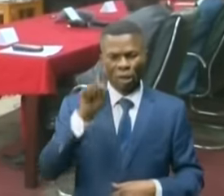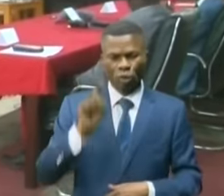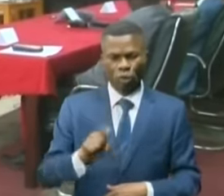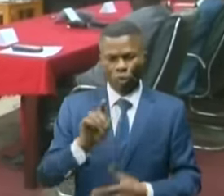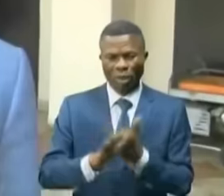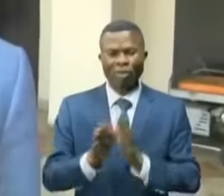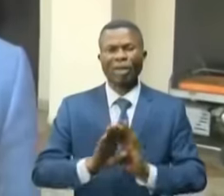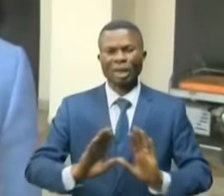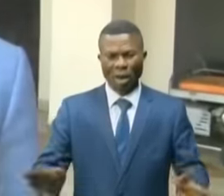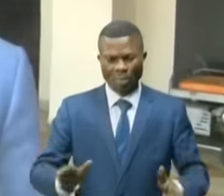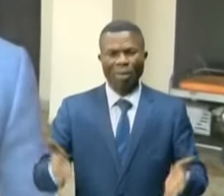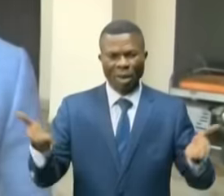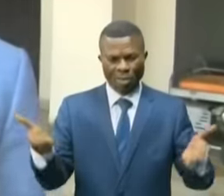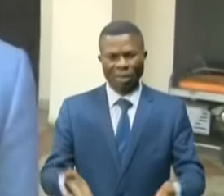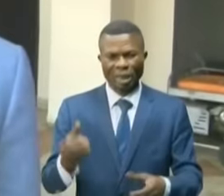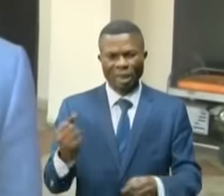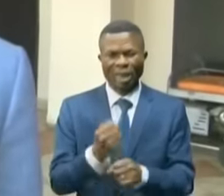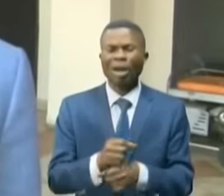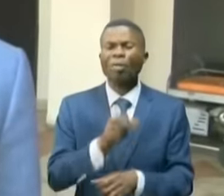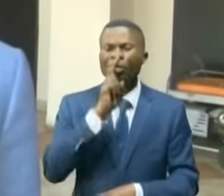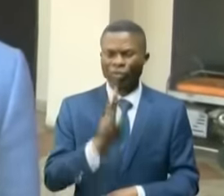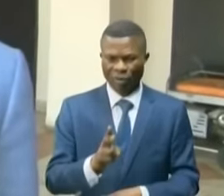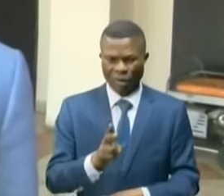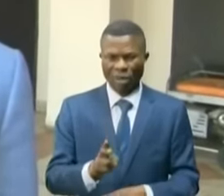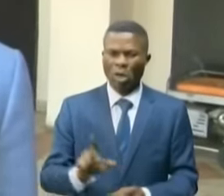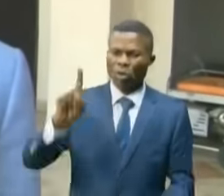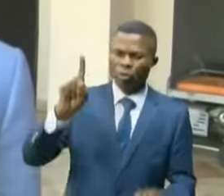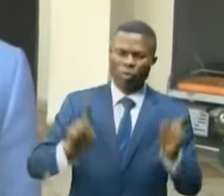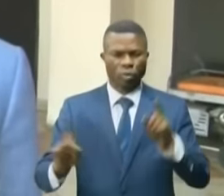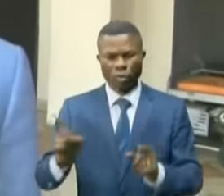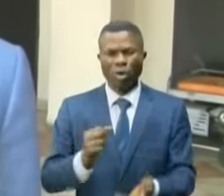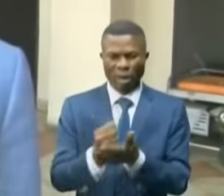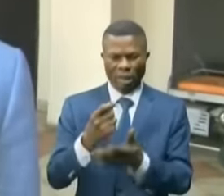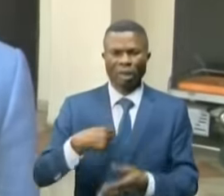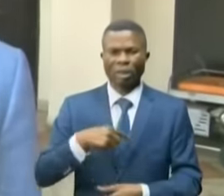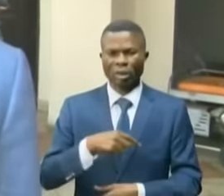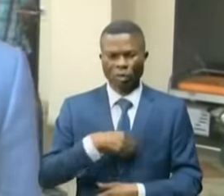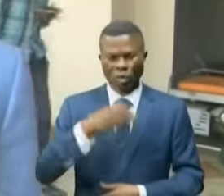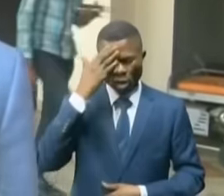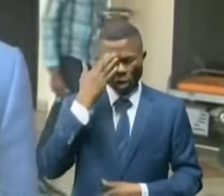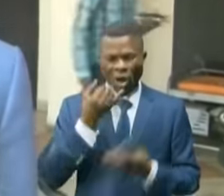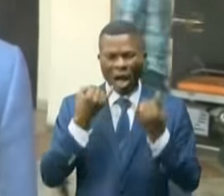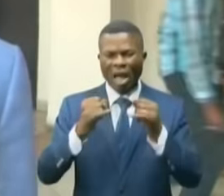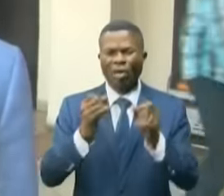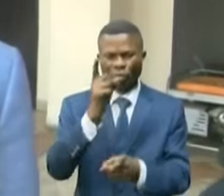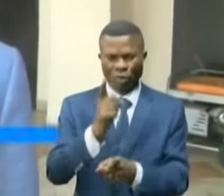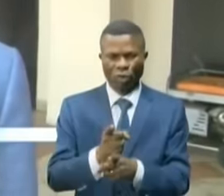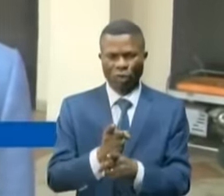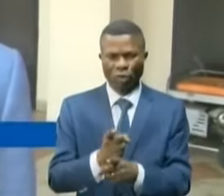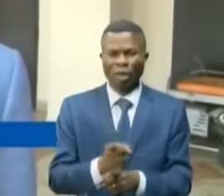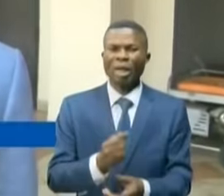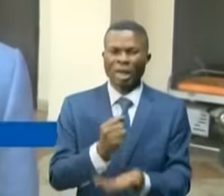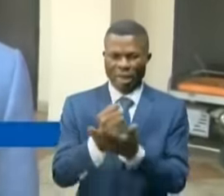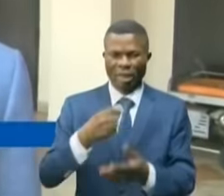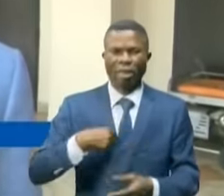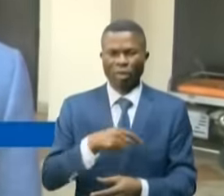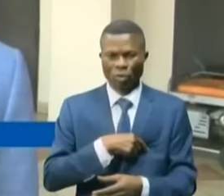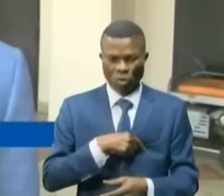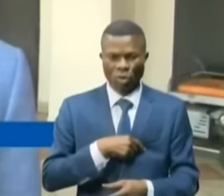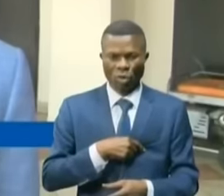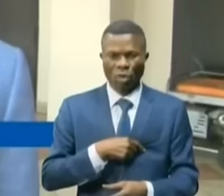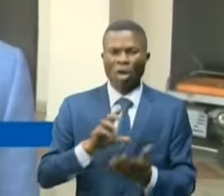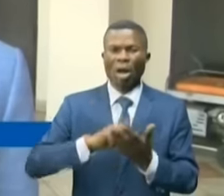des agents qui existent, qui travaillent réellement. Et cela va nous aider à avoir une base de données fiable qui va nous permettre de faire une